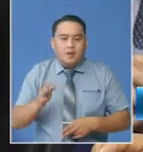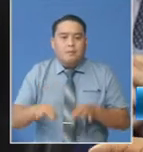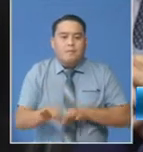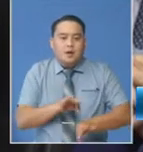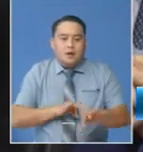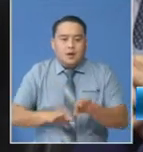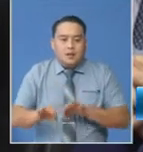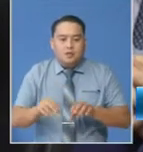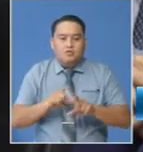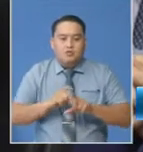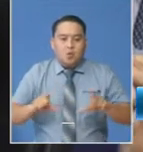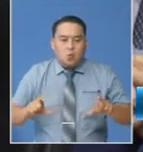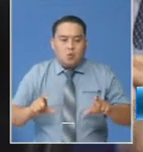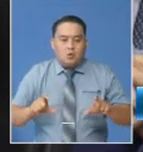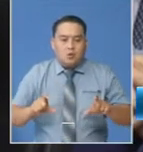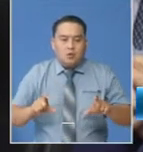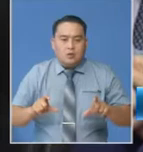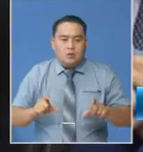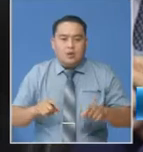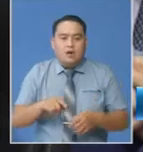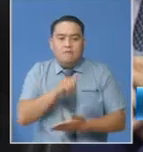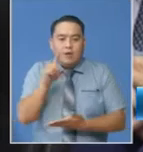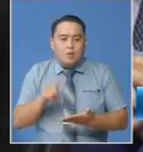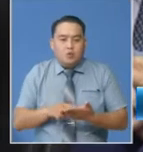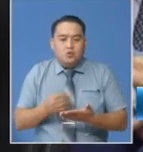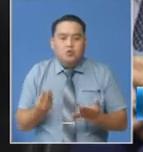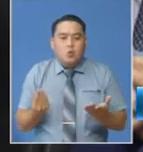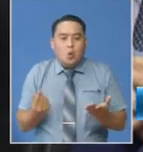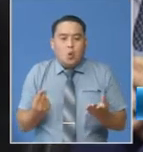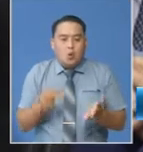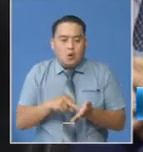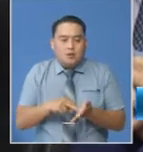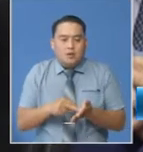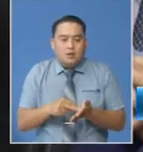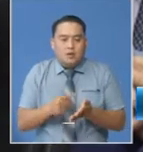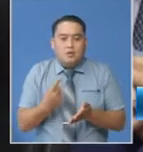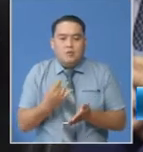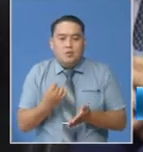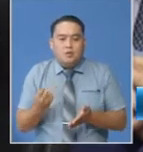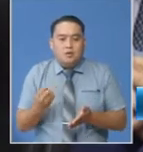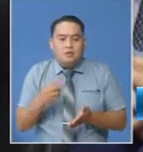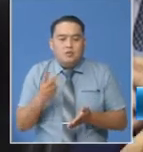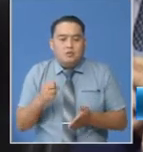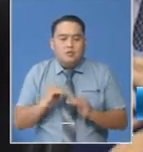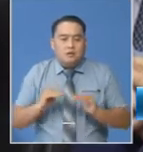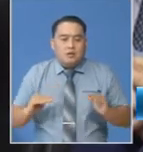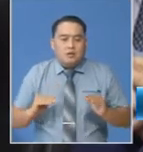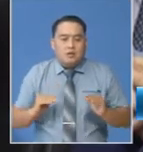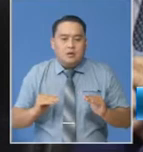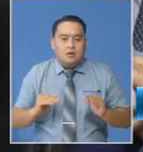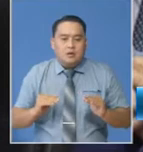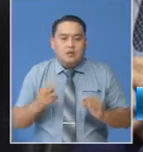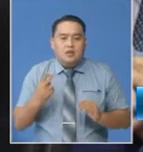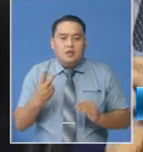проекты школ. Я задал вопрос, сколько стоит школа на 1 200 000 детей. Она пока два